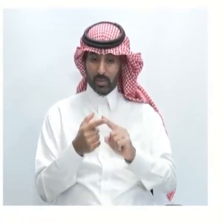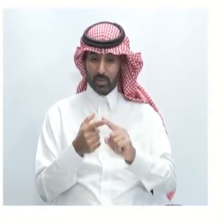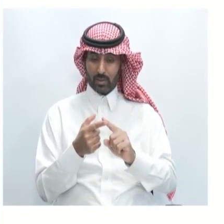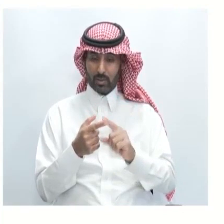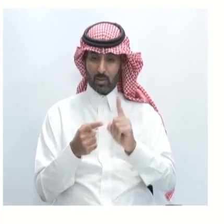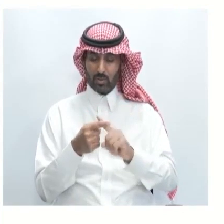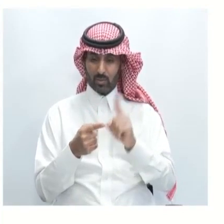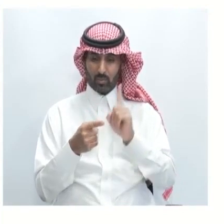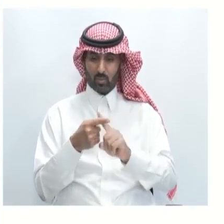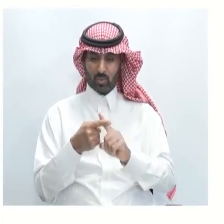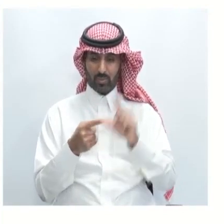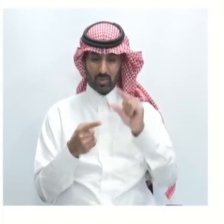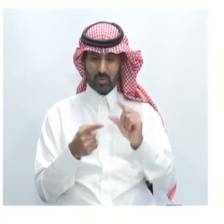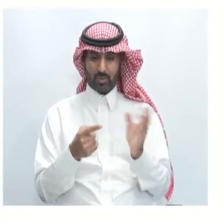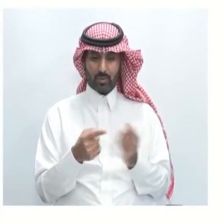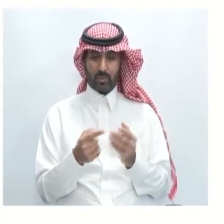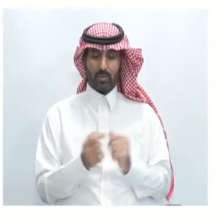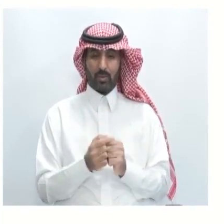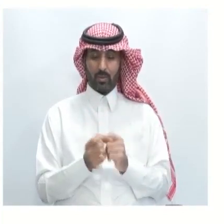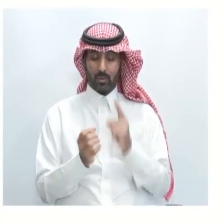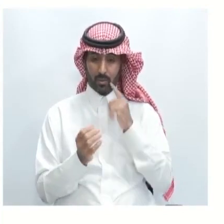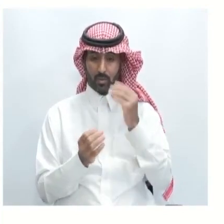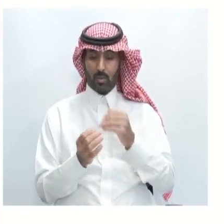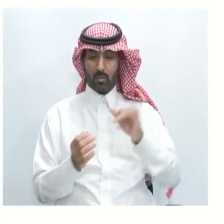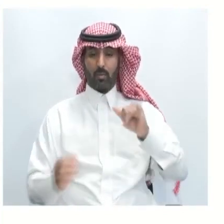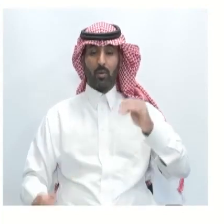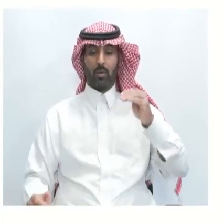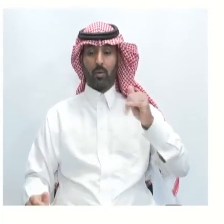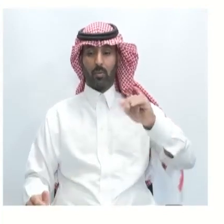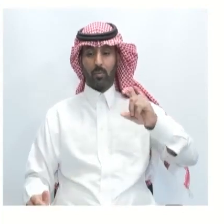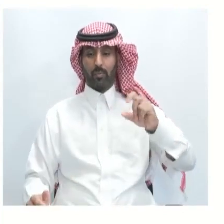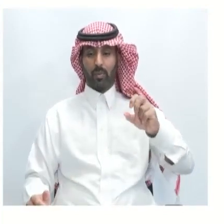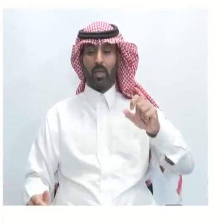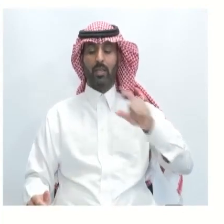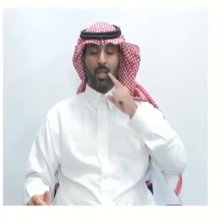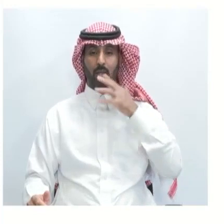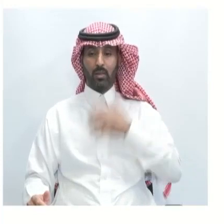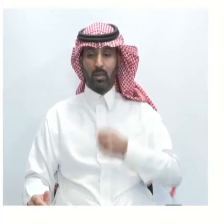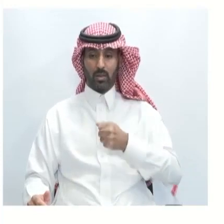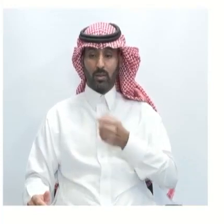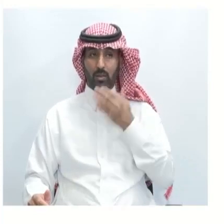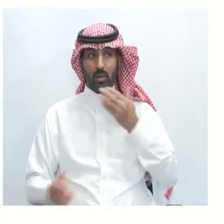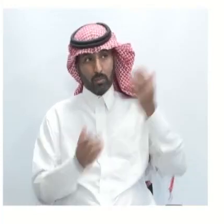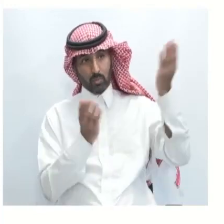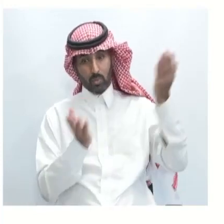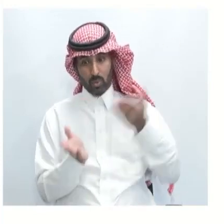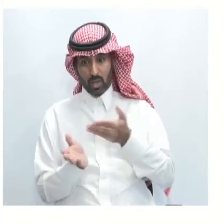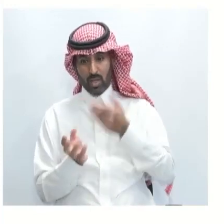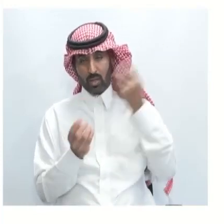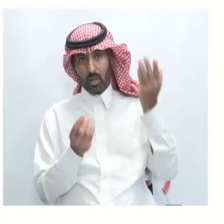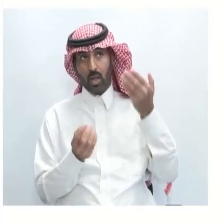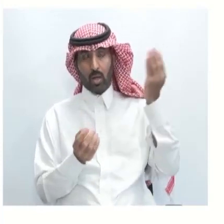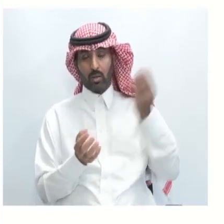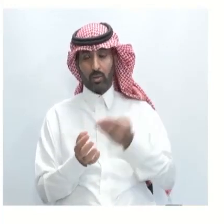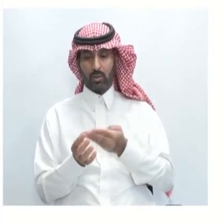جزئيه موجبه محمد صلى الله عليه وسلم يوحى اليه مقدمه كبرى